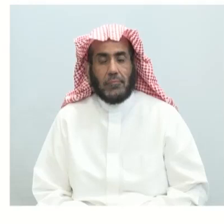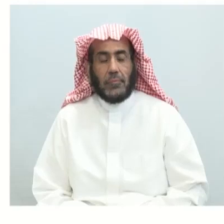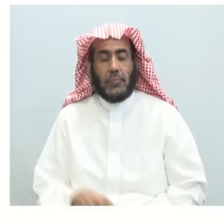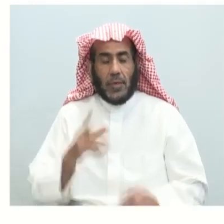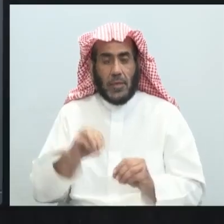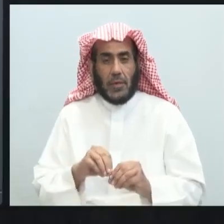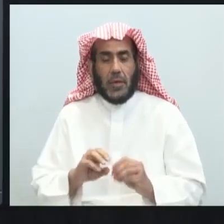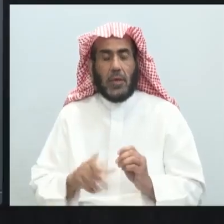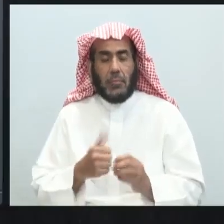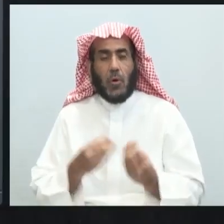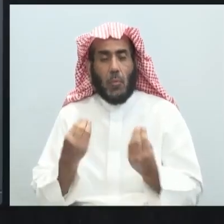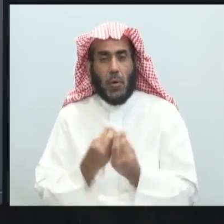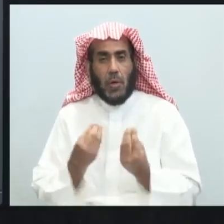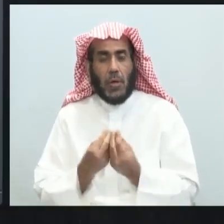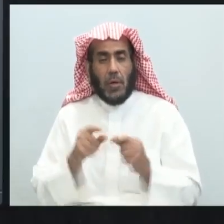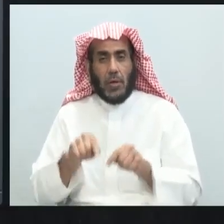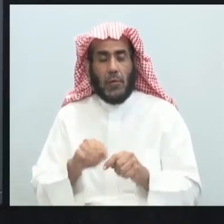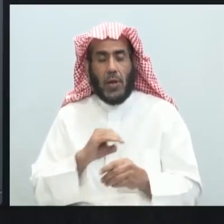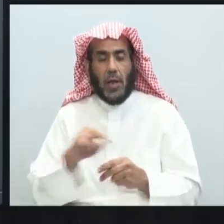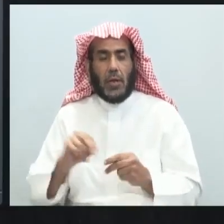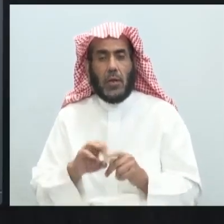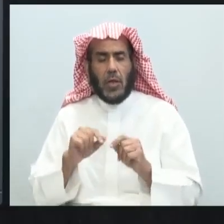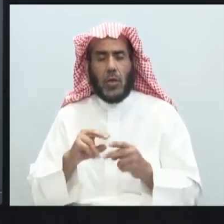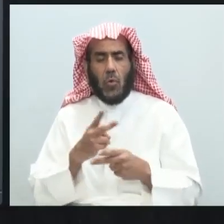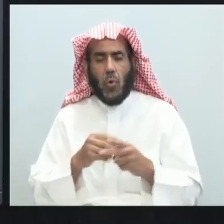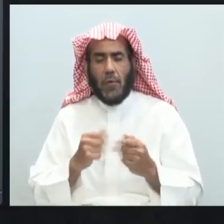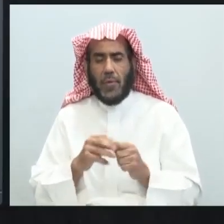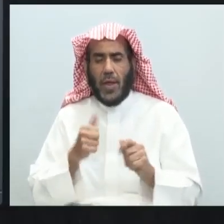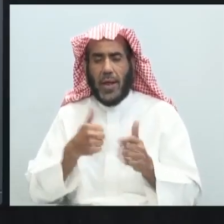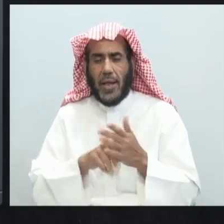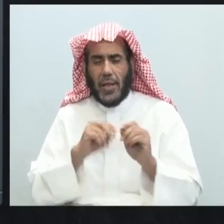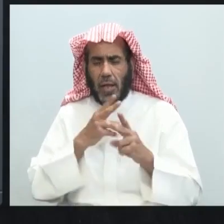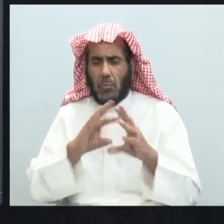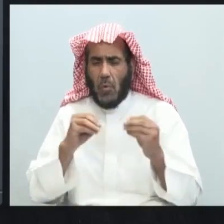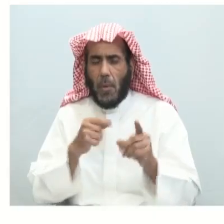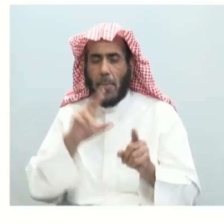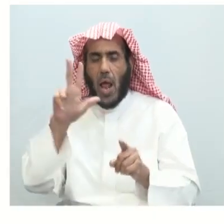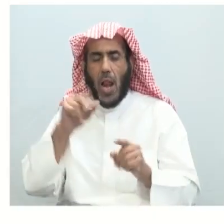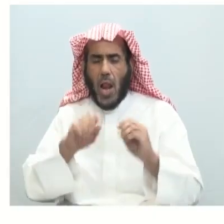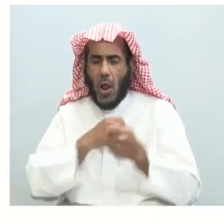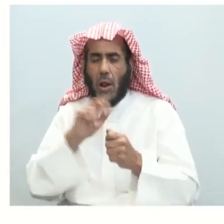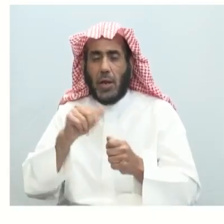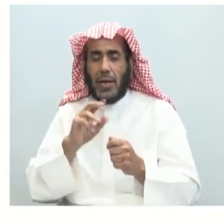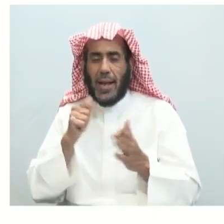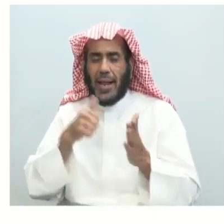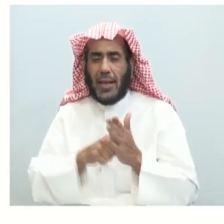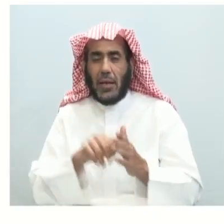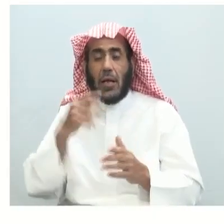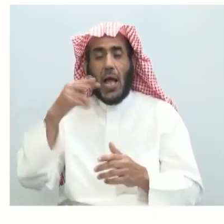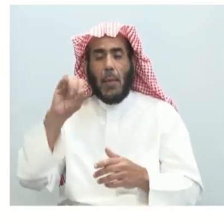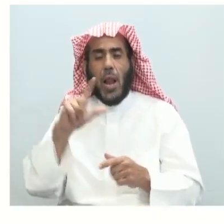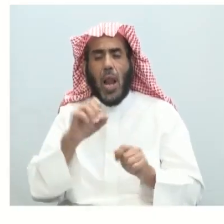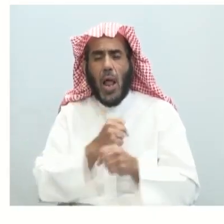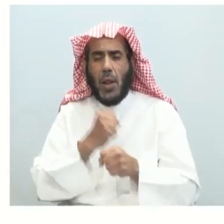اذا نبدا انا وانتم في الحل اذا اعرف ماذا النكرات الاتيه بان النكره لدينا عمل